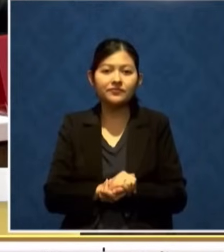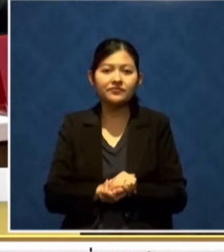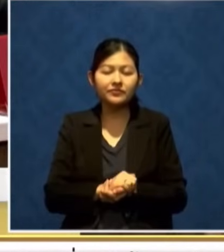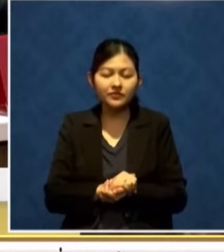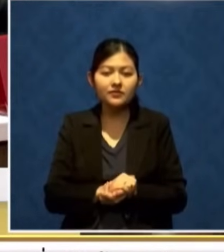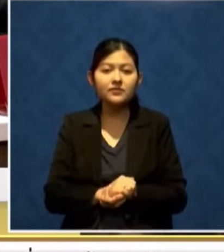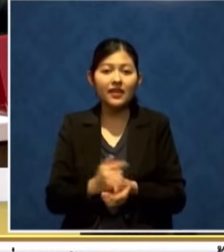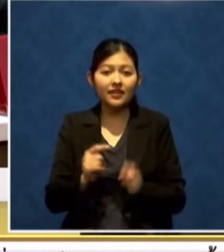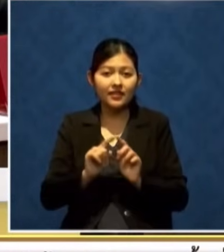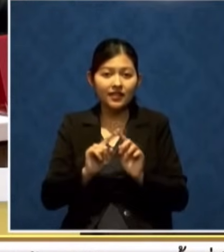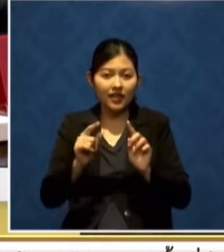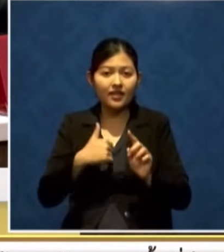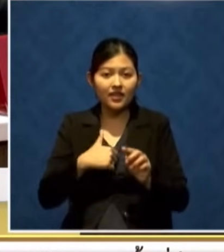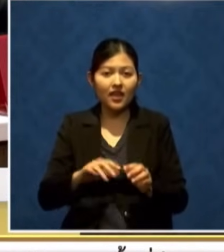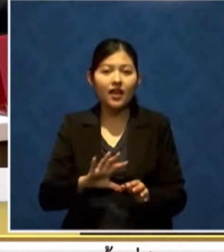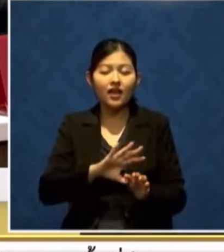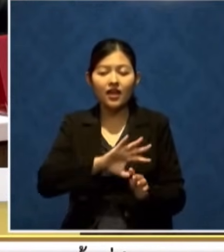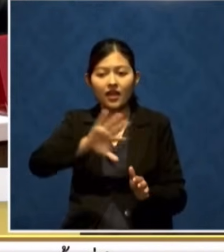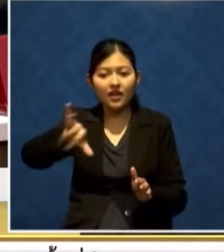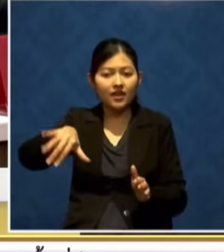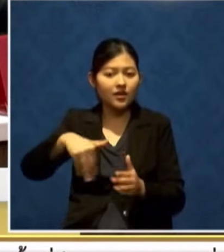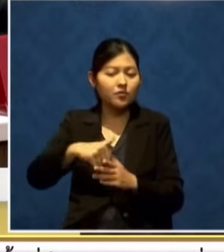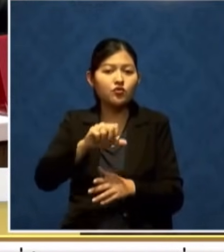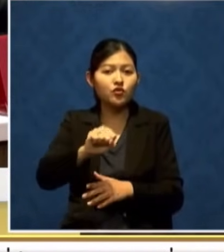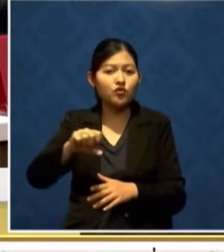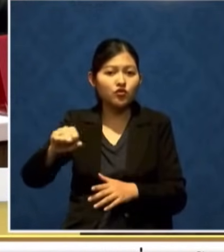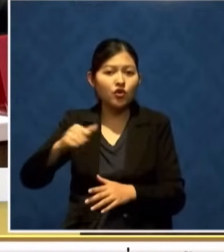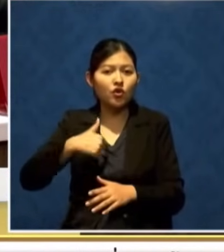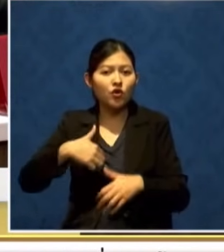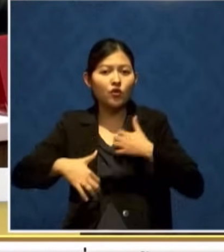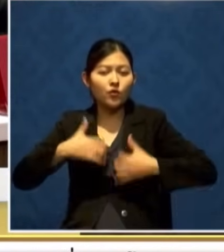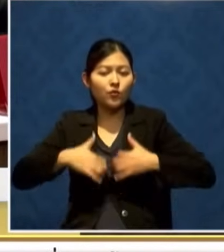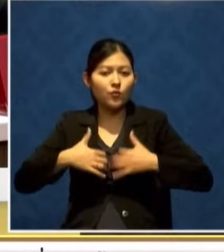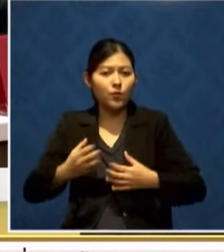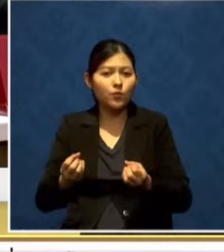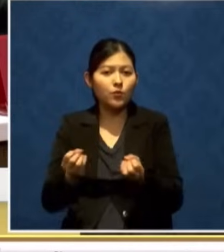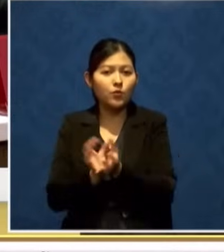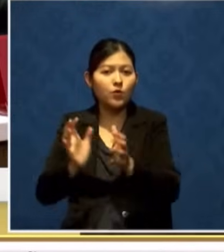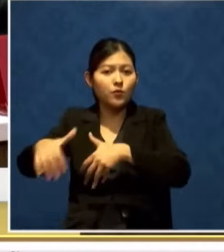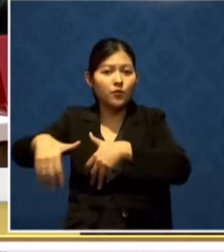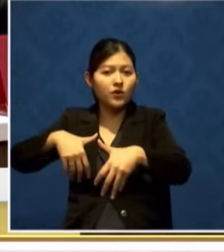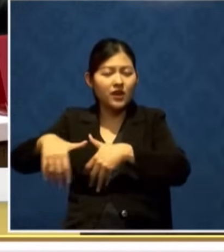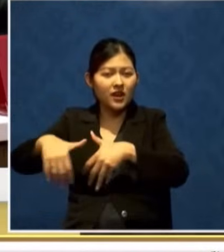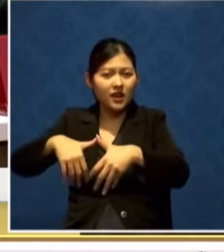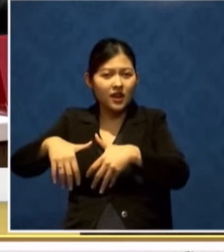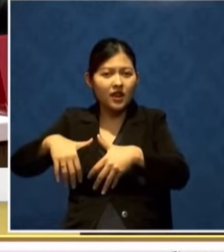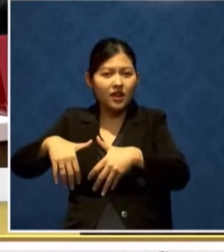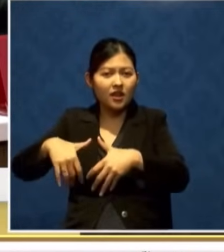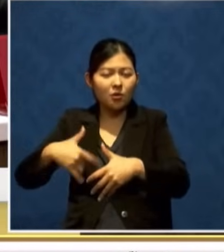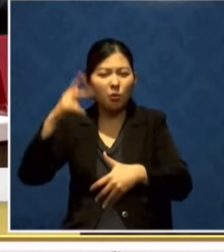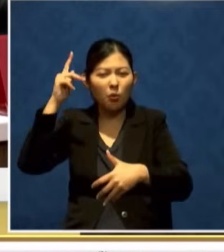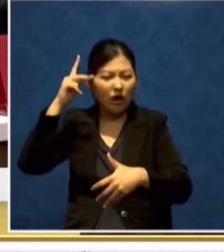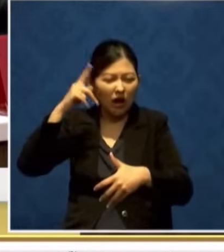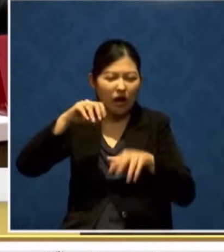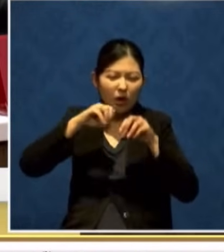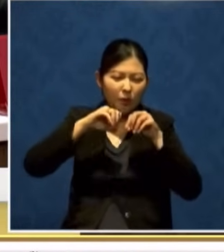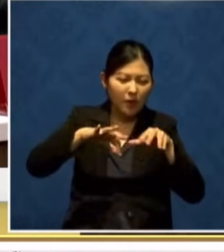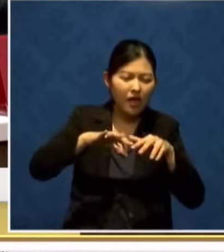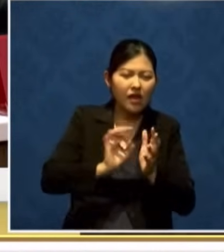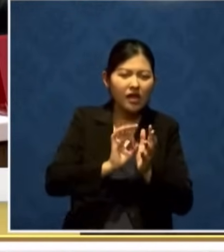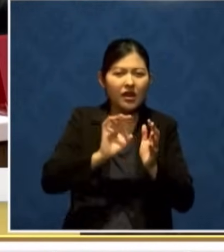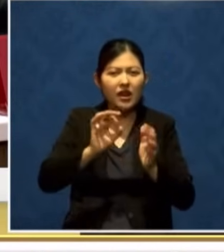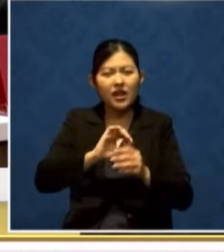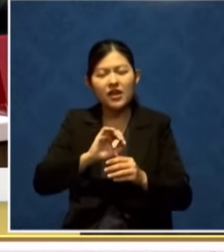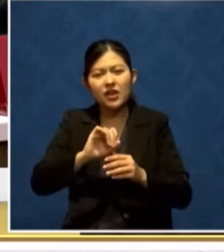อยากให้ที่ประชุมแห่งนี้ครับความเดือดร้อนของพี่น้องประชาชนเป็นข่าวมากมายในสื่อสารต่างๆแต่